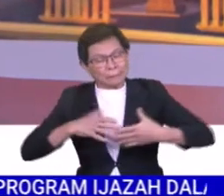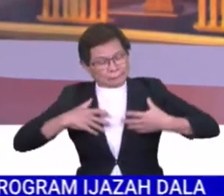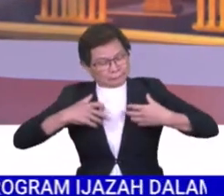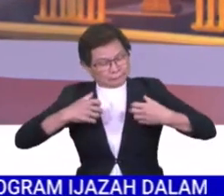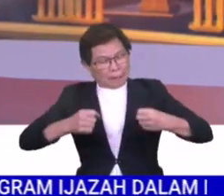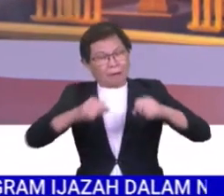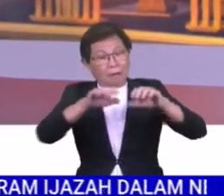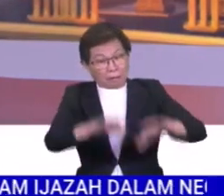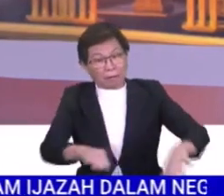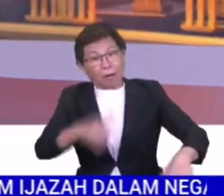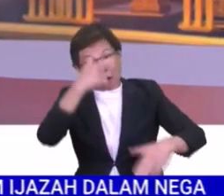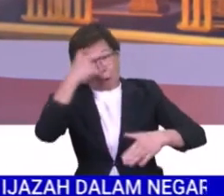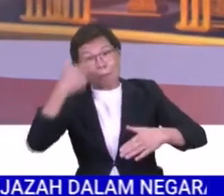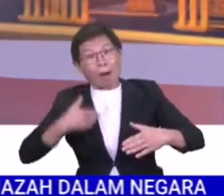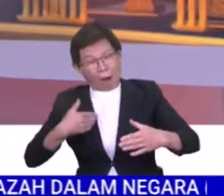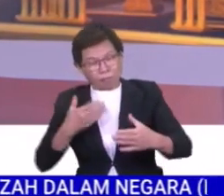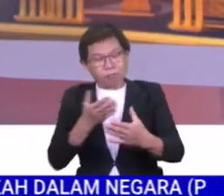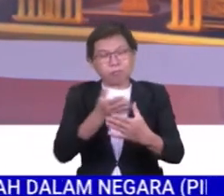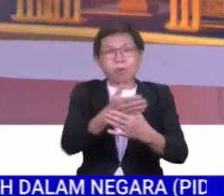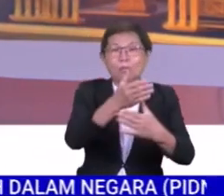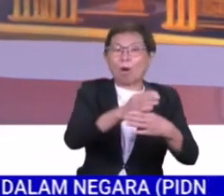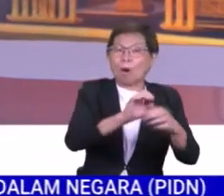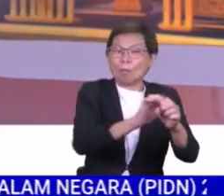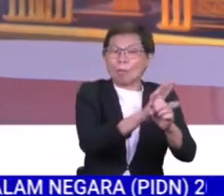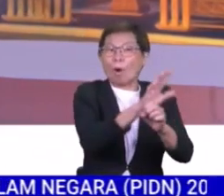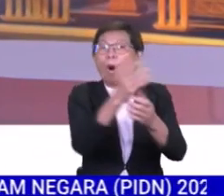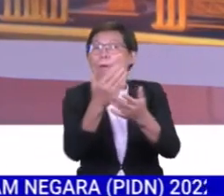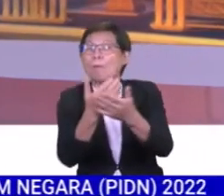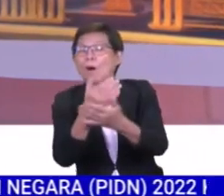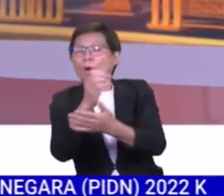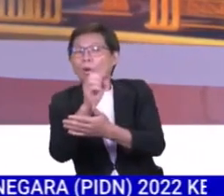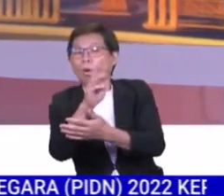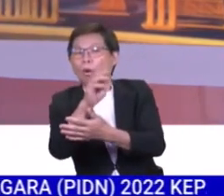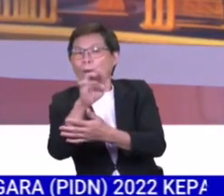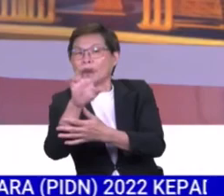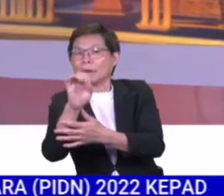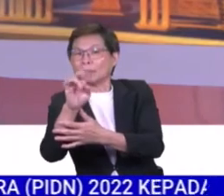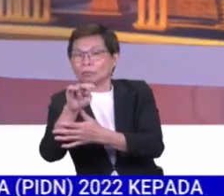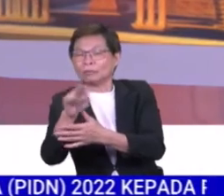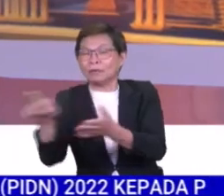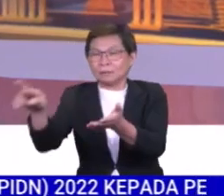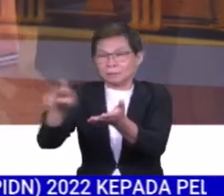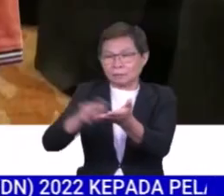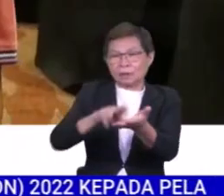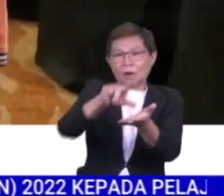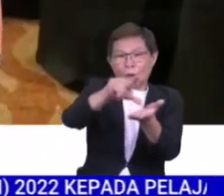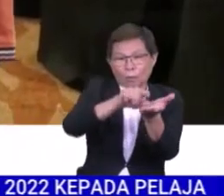yang turut terdedah dengan ancaman varian Omicron. Laporan wartawan Muhammad Ashraf Isak.